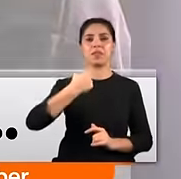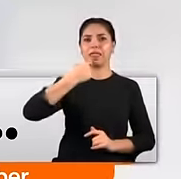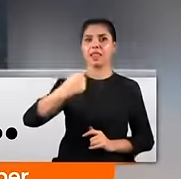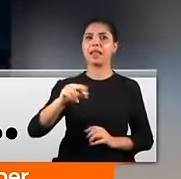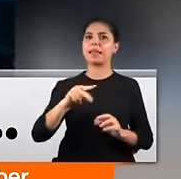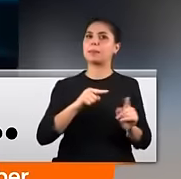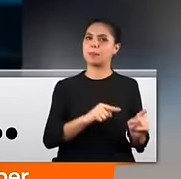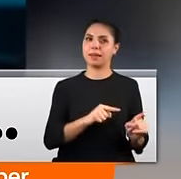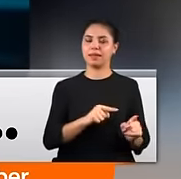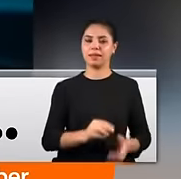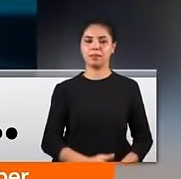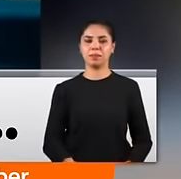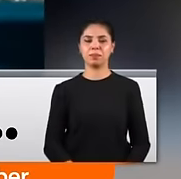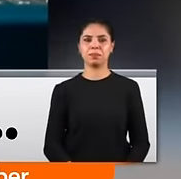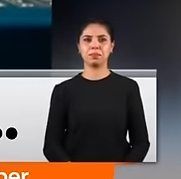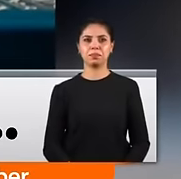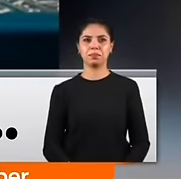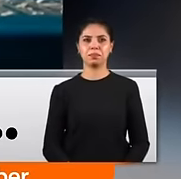gibiydi.